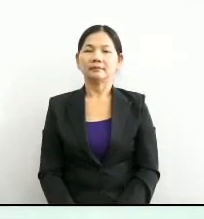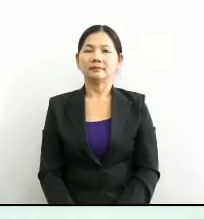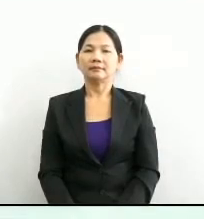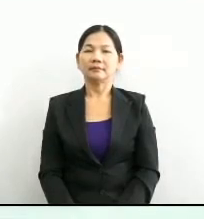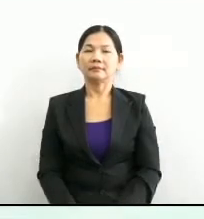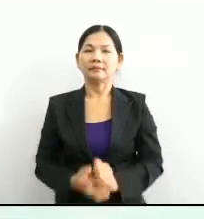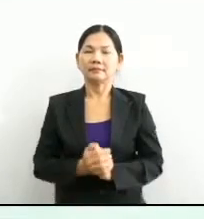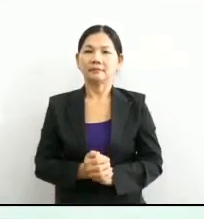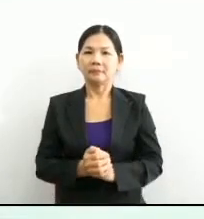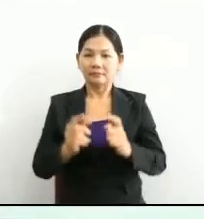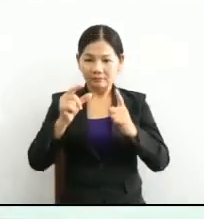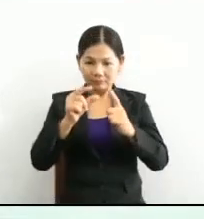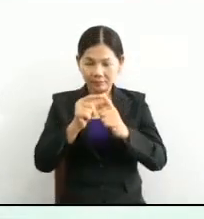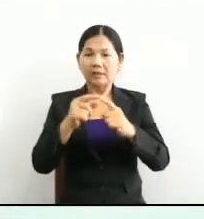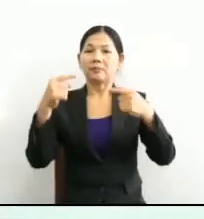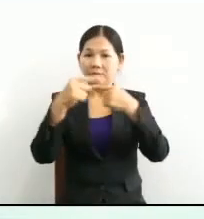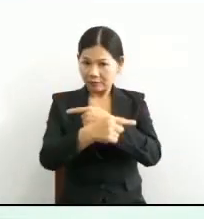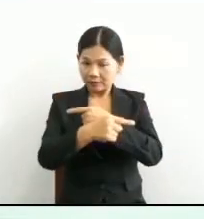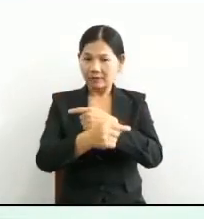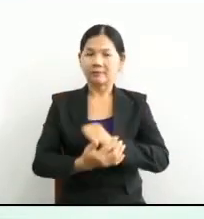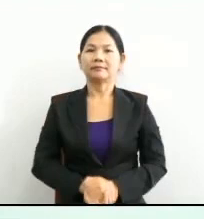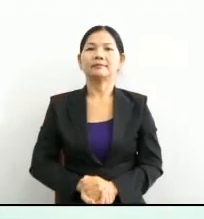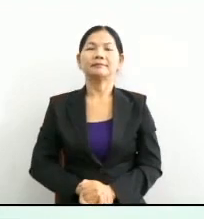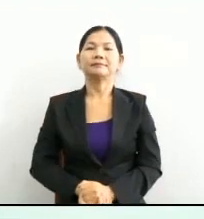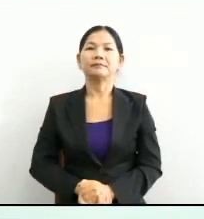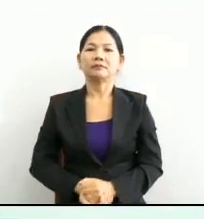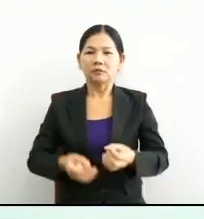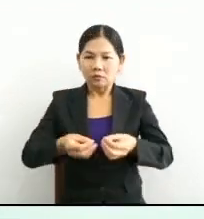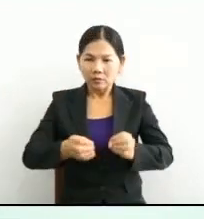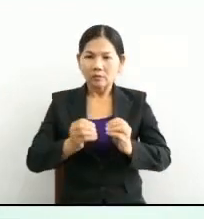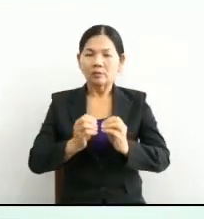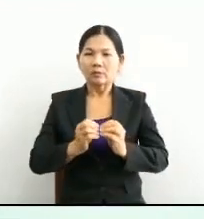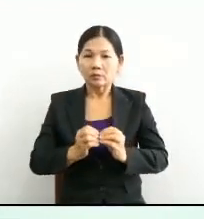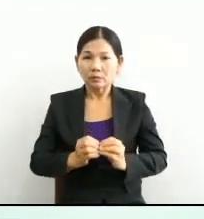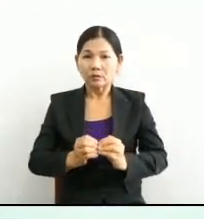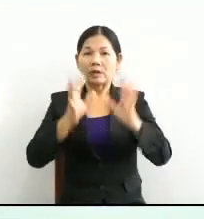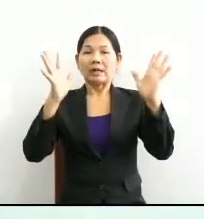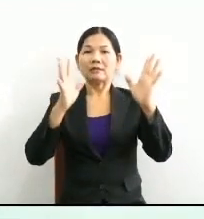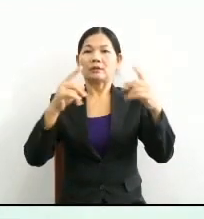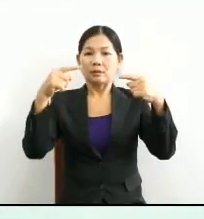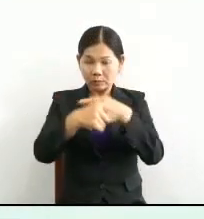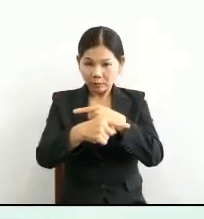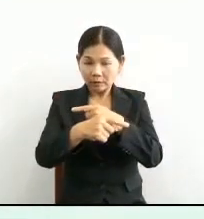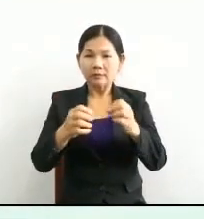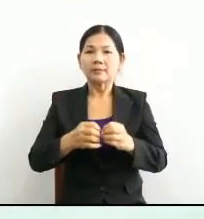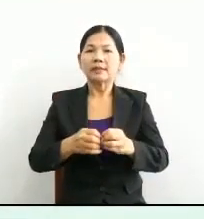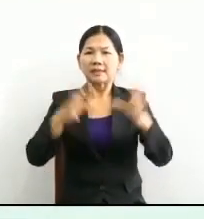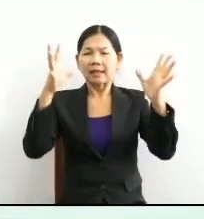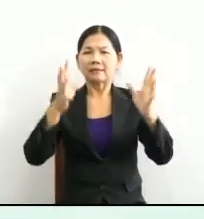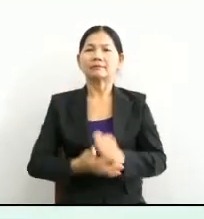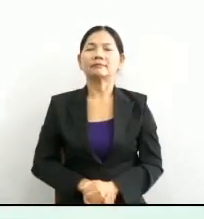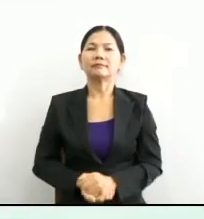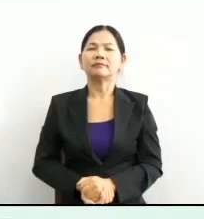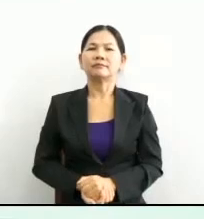ha à. Chẳng con rốt bạc đi sắp ở nhà cừu cứ rốt bị tôi tràn tôi nặng ấy ở đây là cừu thì hò ôi thằng